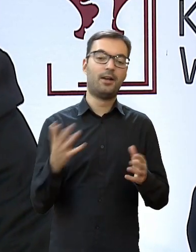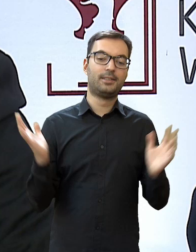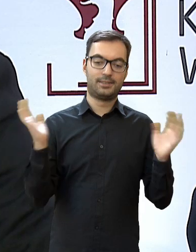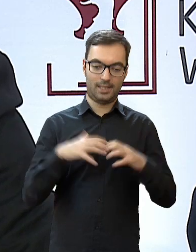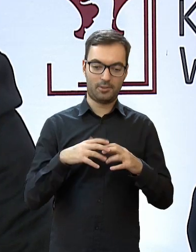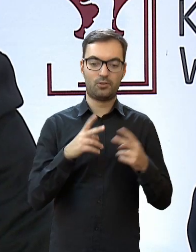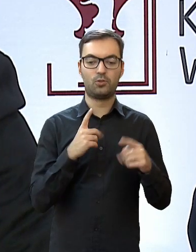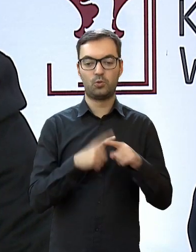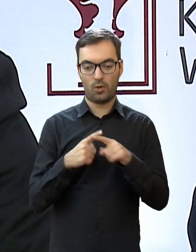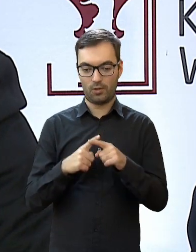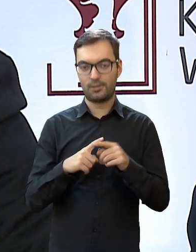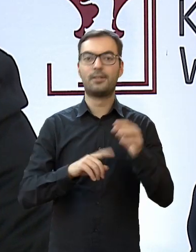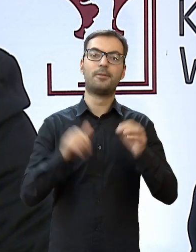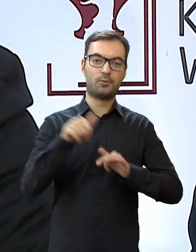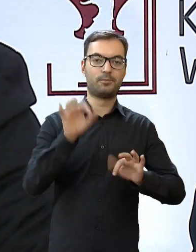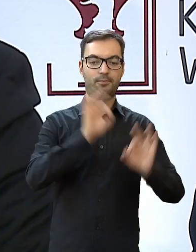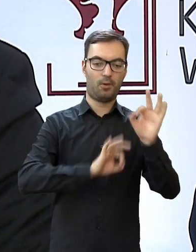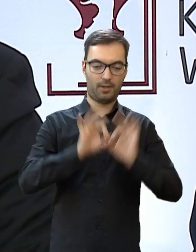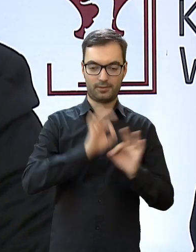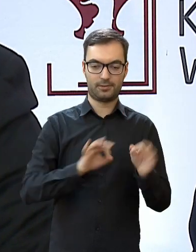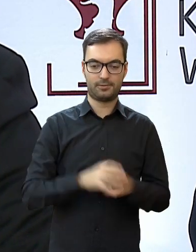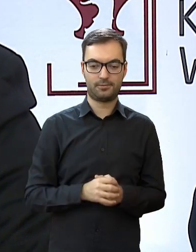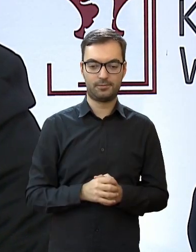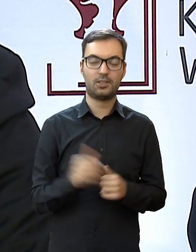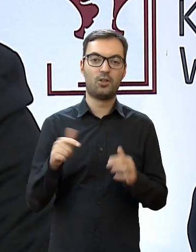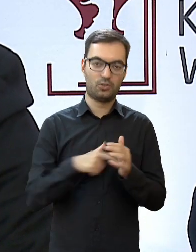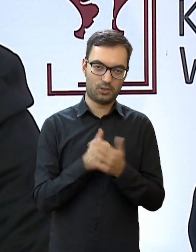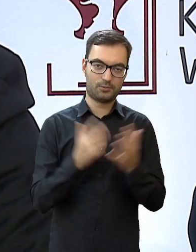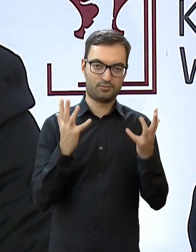ci członkowie i dokonać stosownych obliczeń.